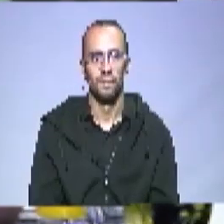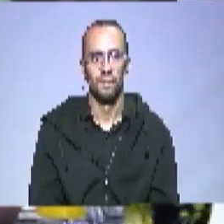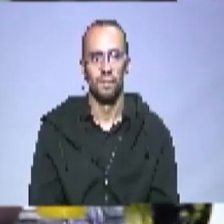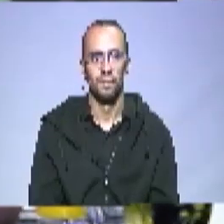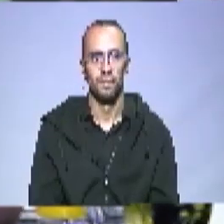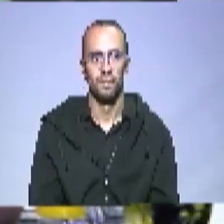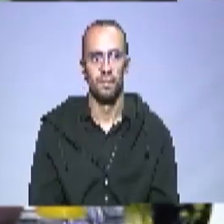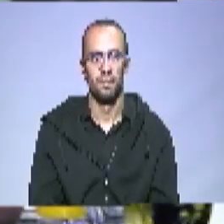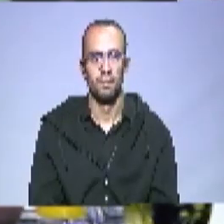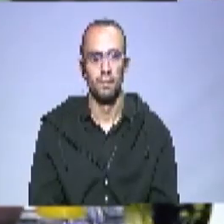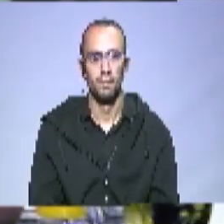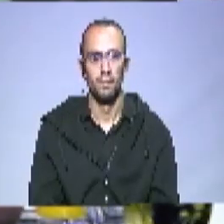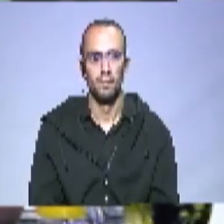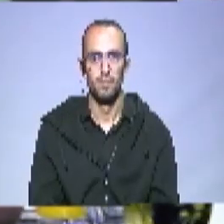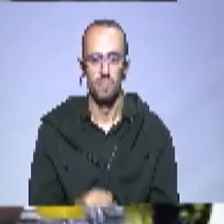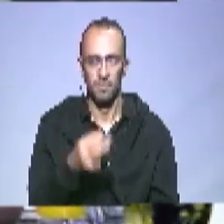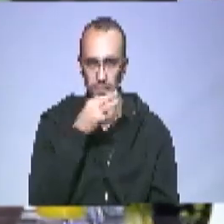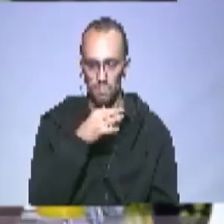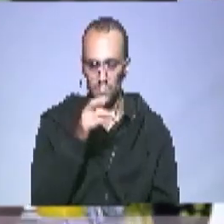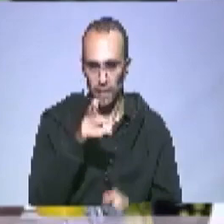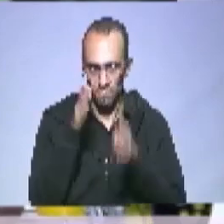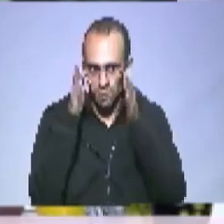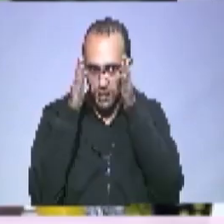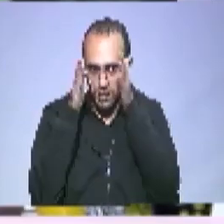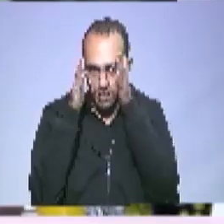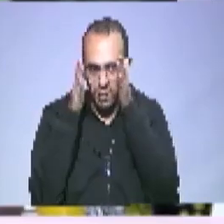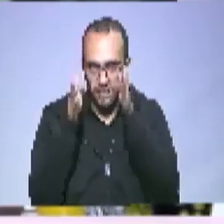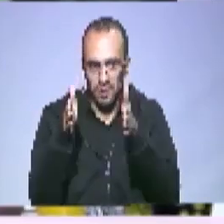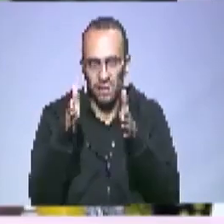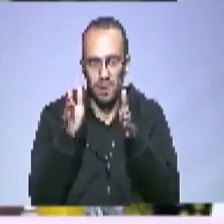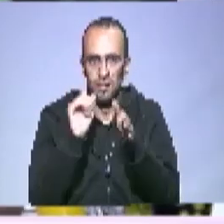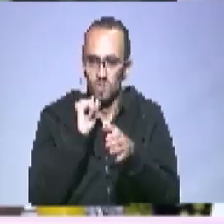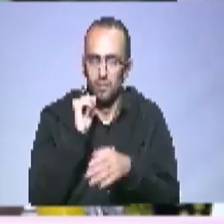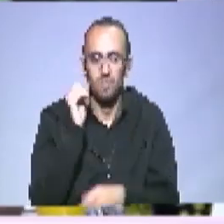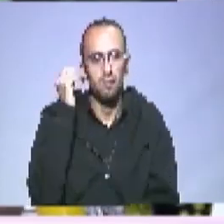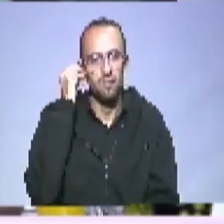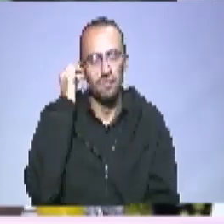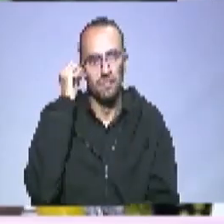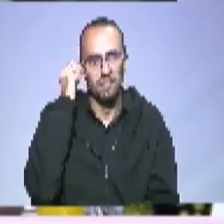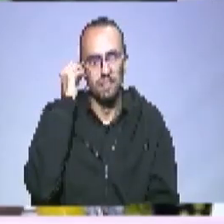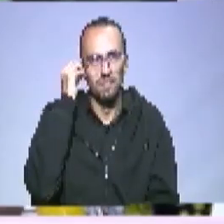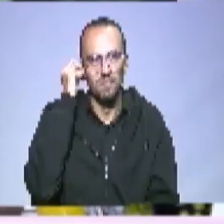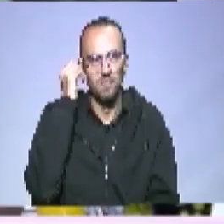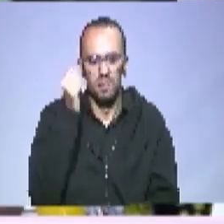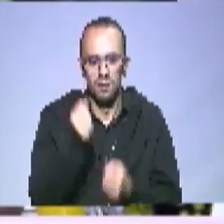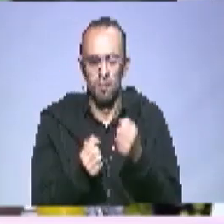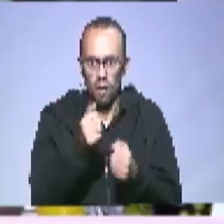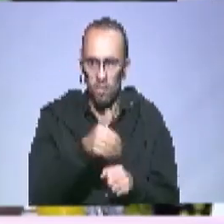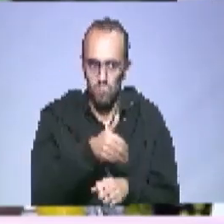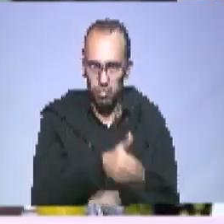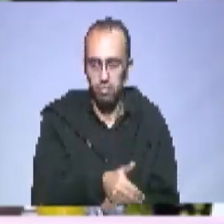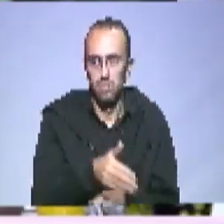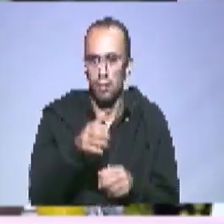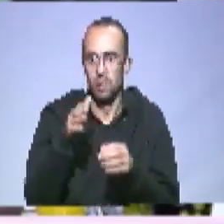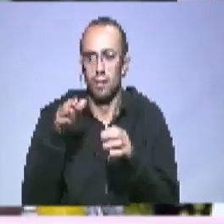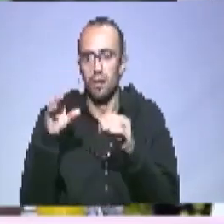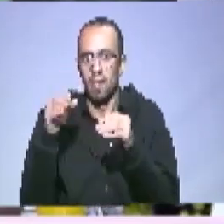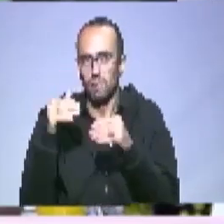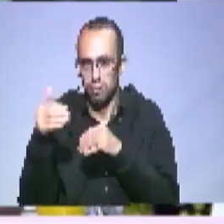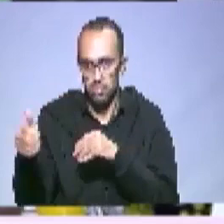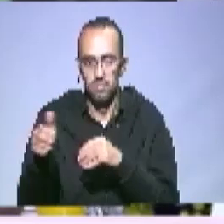الفطيره الشرقي اللي هنعملها دي هتاخد معانا شويه شغل بقى كده على الرايق على مهلنا، لغايه لما الكيكه تطلع ولغايه لما الملوخيه تستوى وبتاع، نكون خلصنا